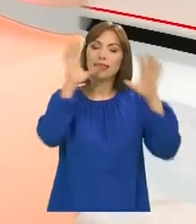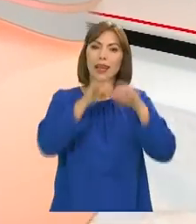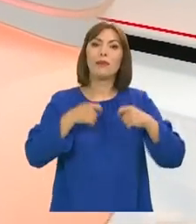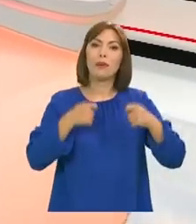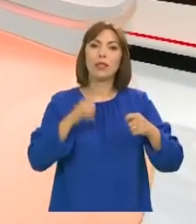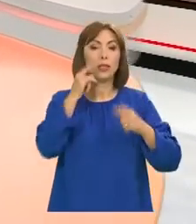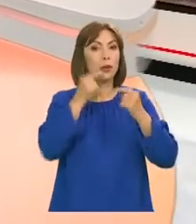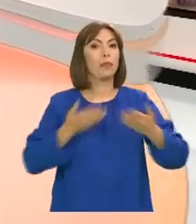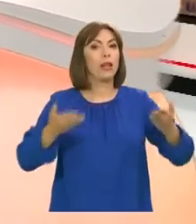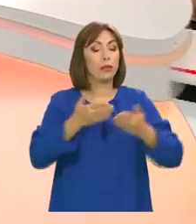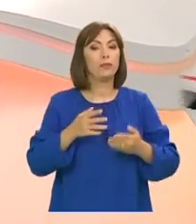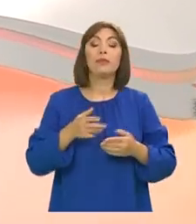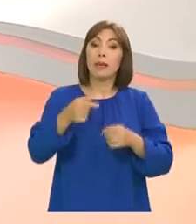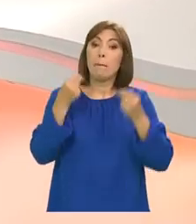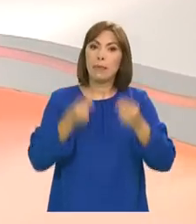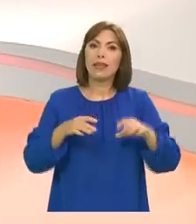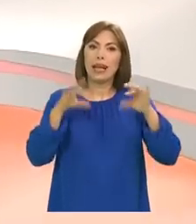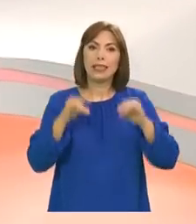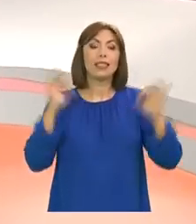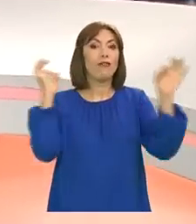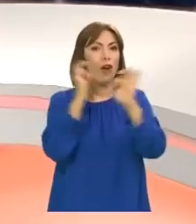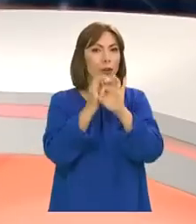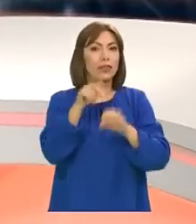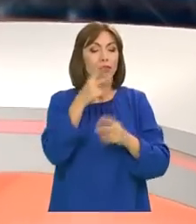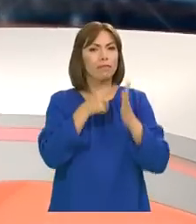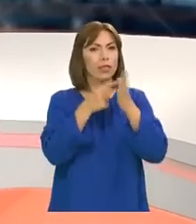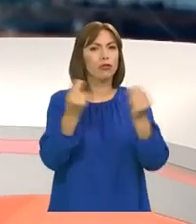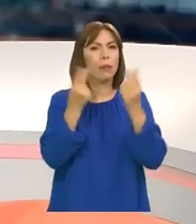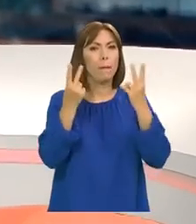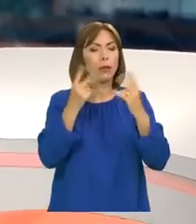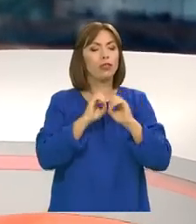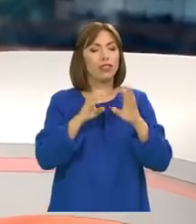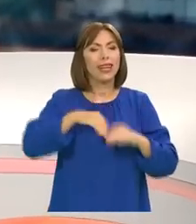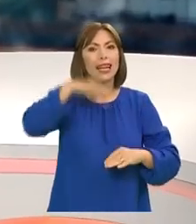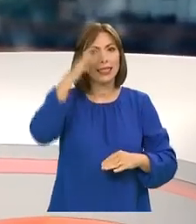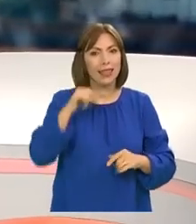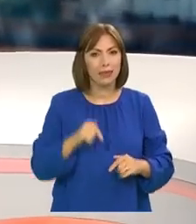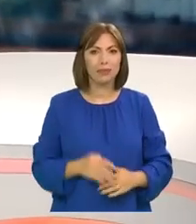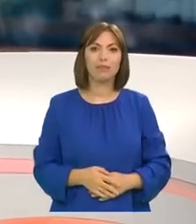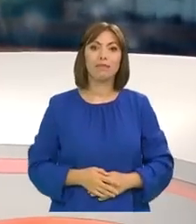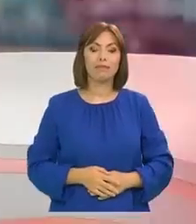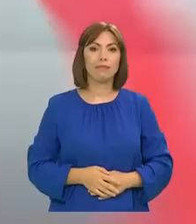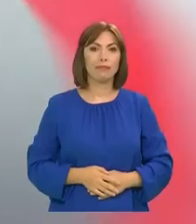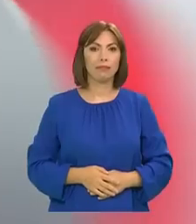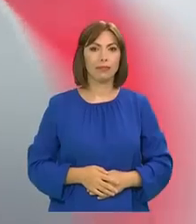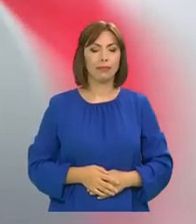Bună seara, doamnelor și domnilor! Sunt Ioana Maria Moldovan, bun găsit la Focus. Iată care sunt cele mai importante știri ale zilei.